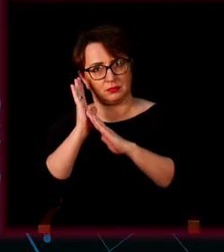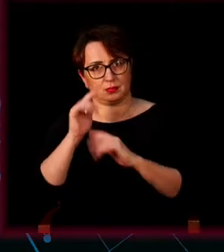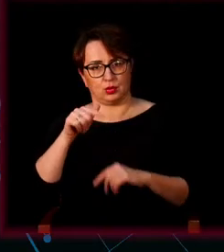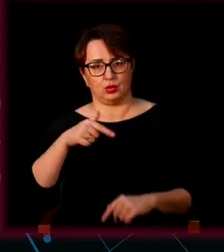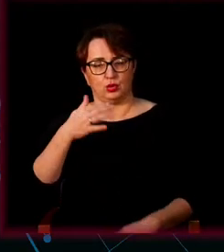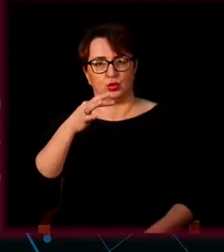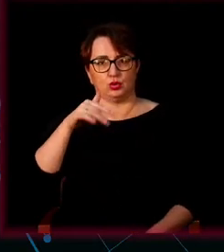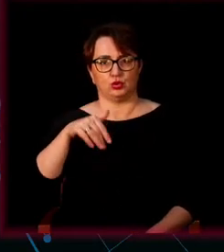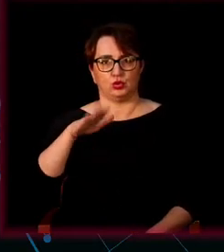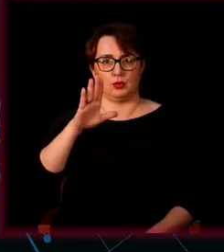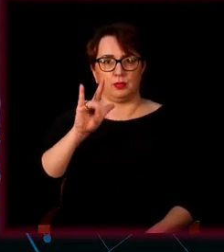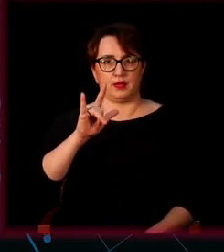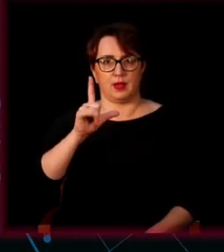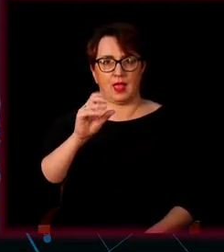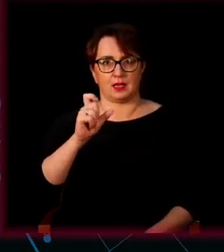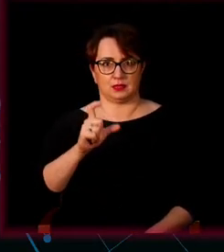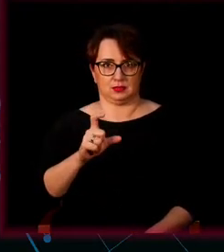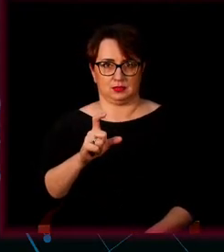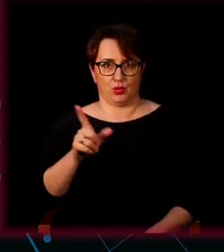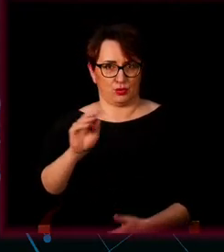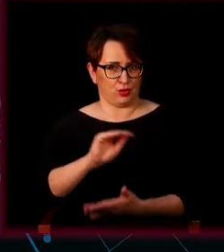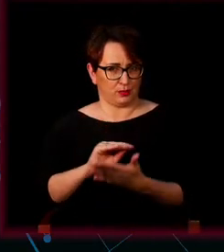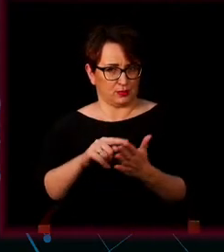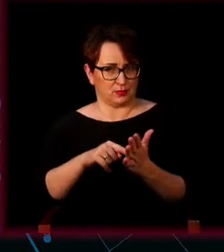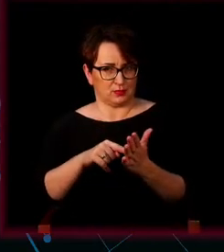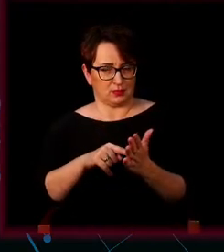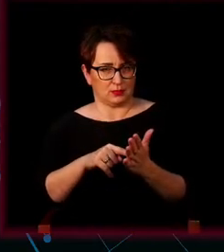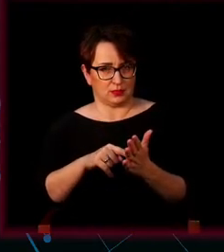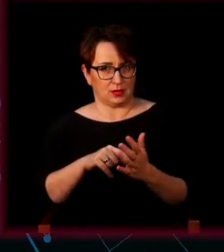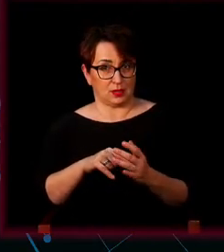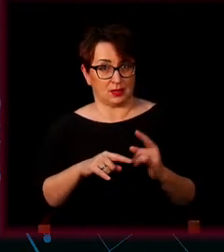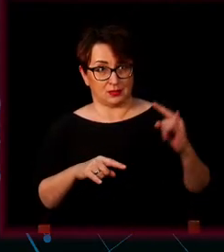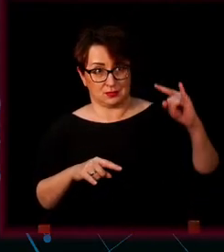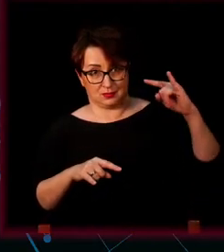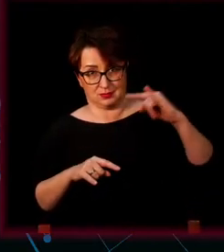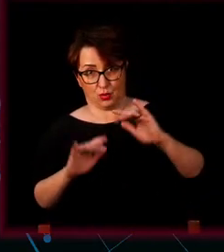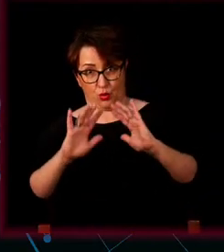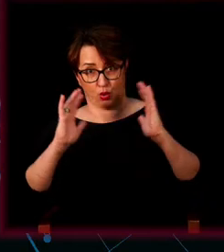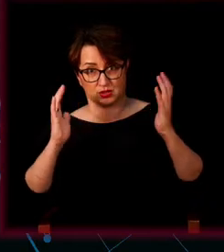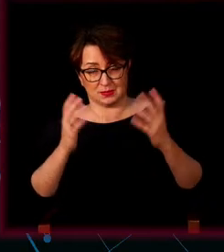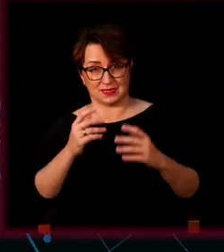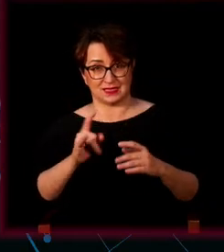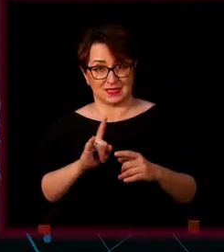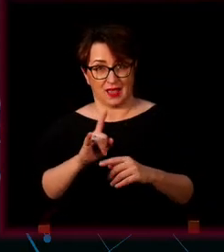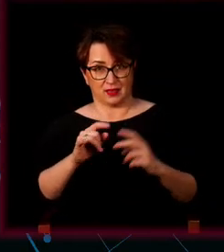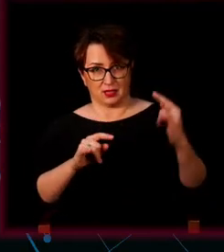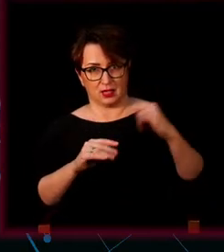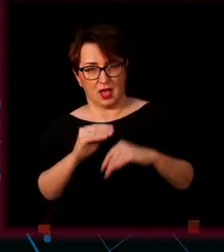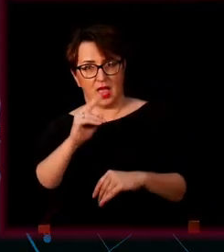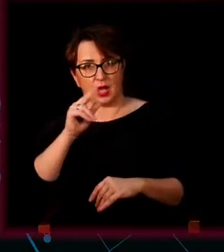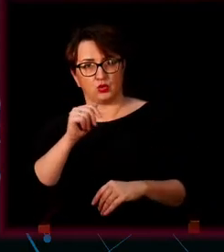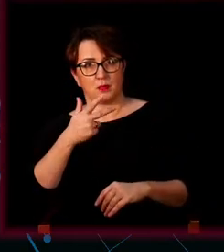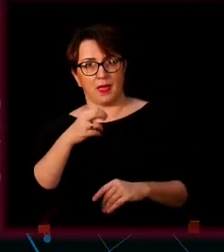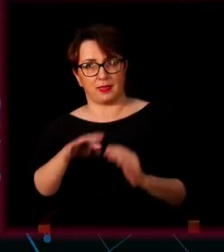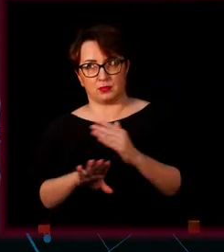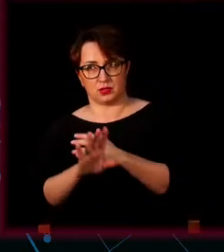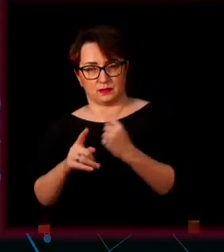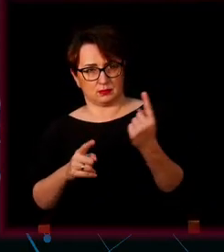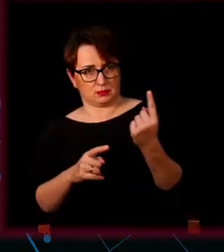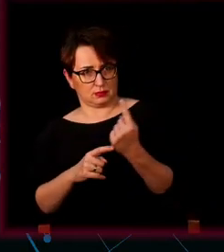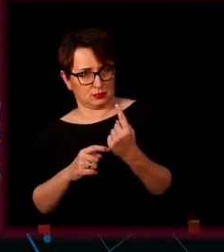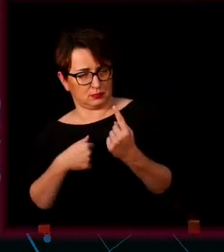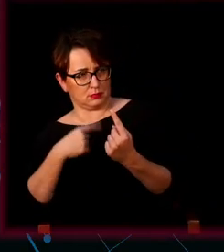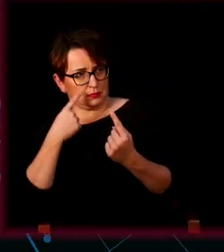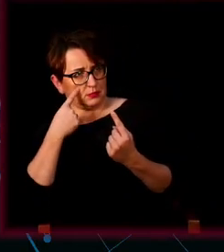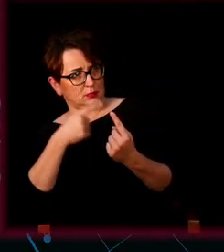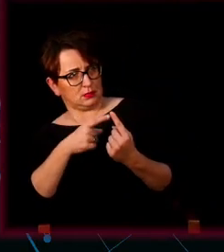stubylczony. Tak? On opisuje to, jak z tego statku kosmicznego wychodzą przedstawiciele ekumeny i on po prostu